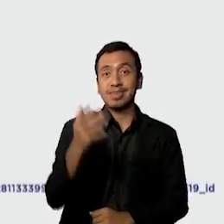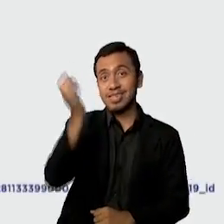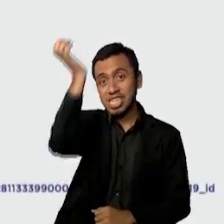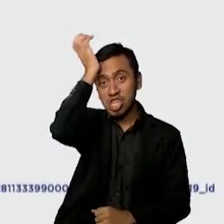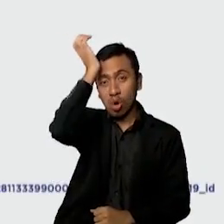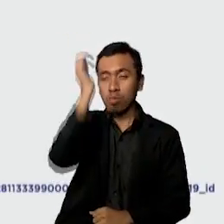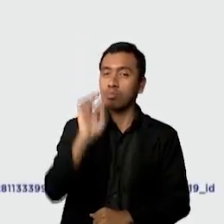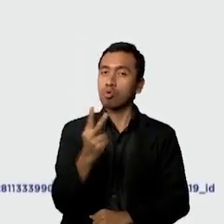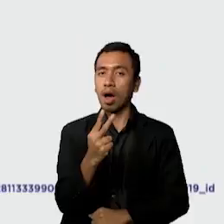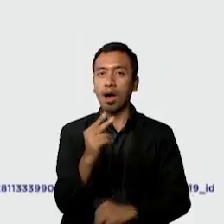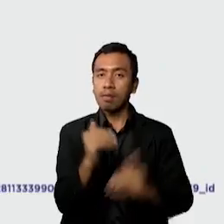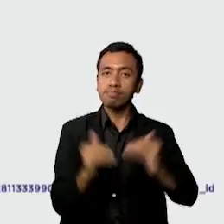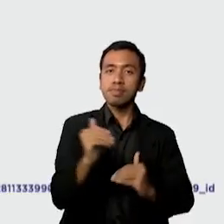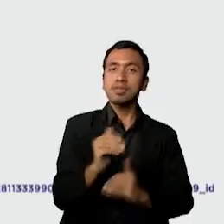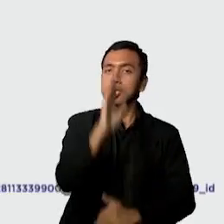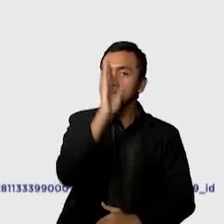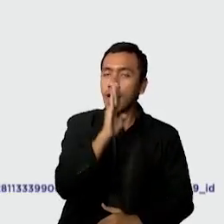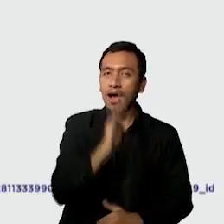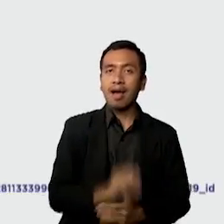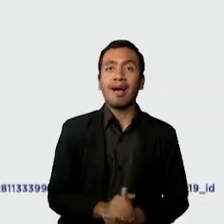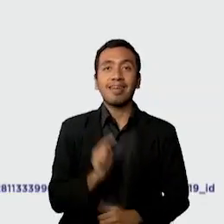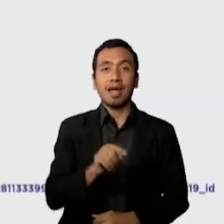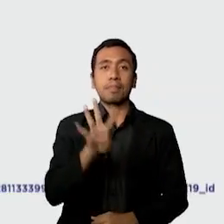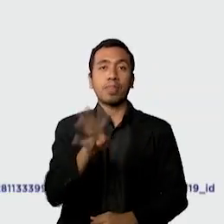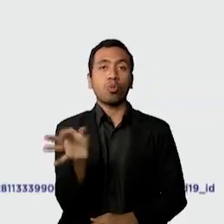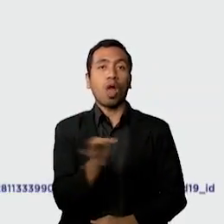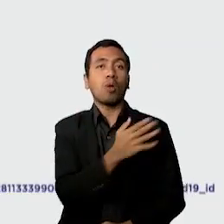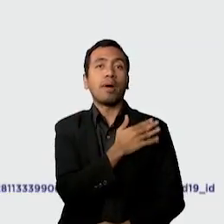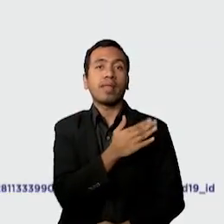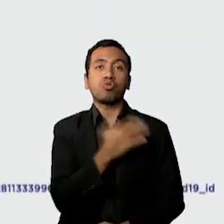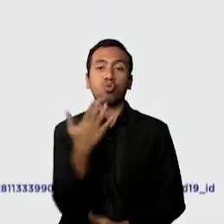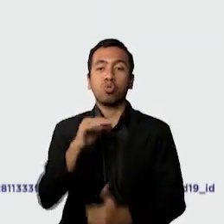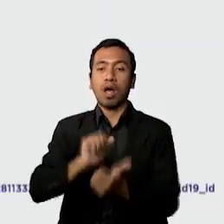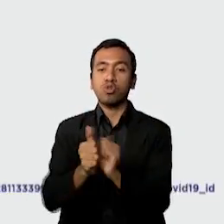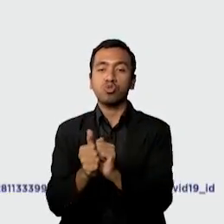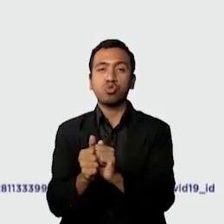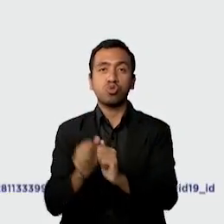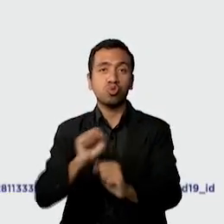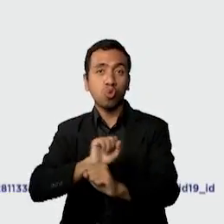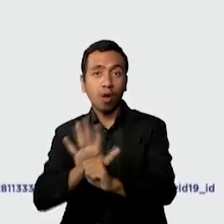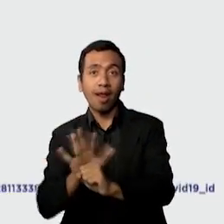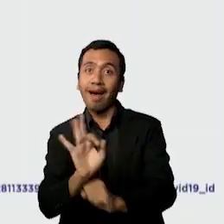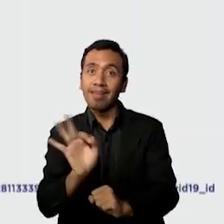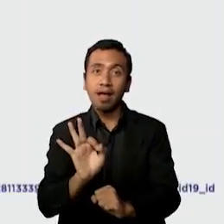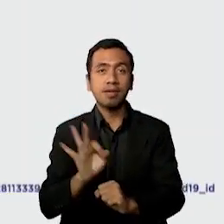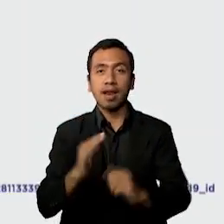kabupaten kota yang tidak terdampak sebelumnya tidak ada kasus, kemudian masuk ke dalam risiko rendah.